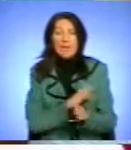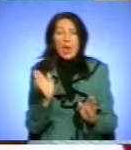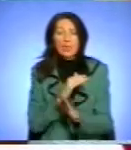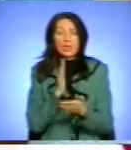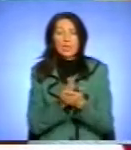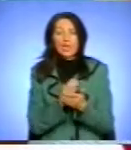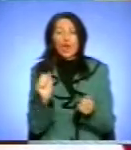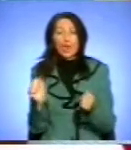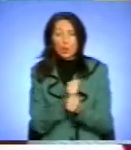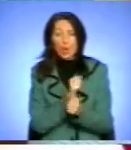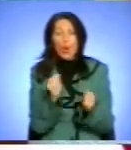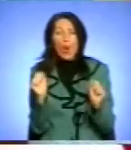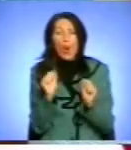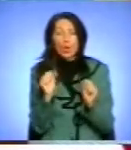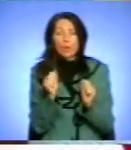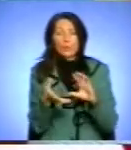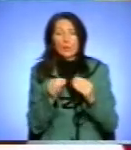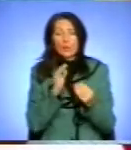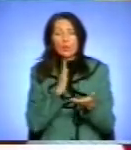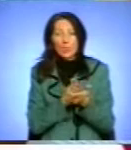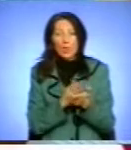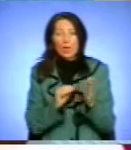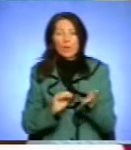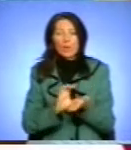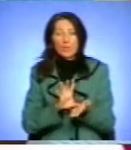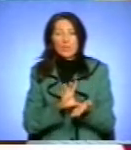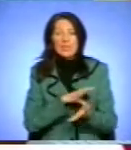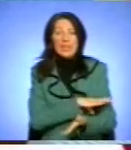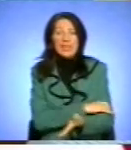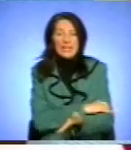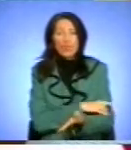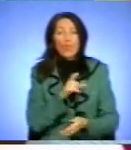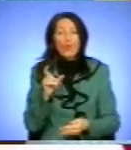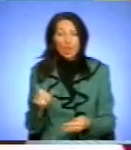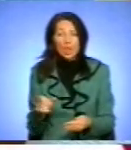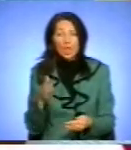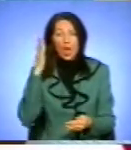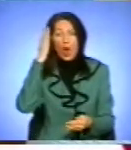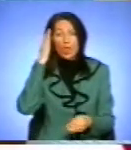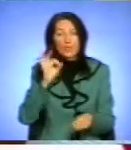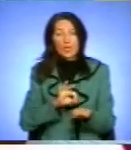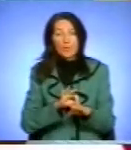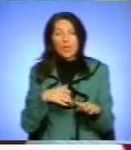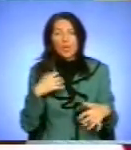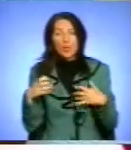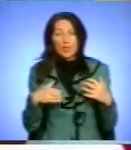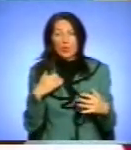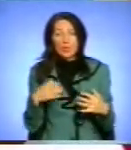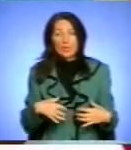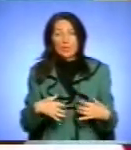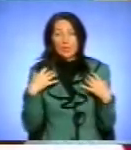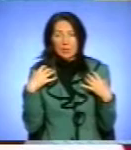і холодним, і результатом цього є підвищення артеріального тиску в людини, головний біль, роздратованість і